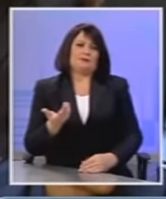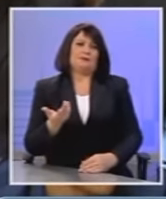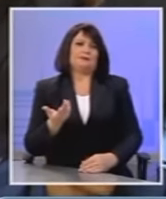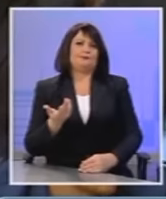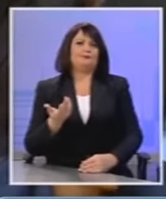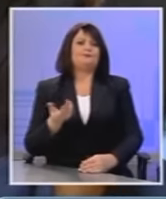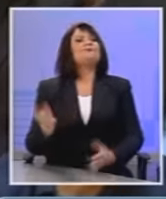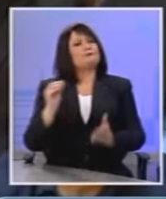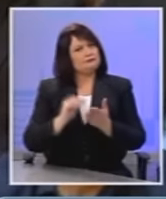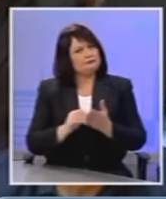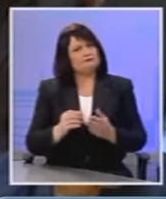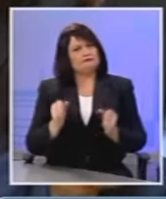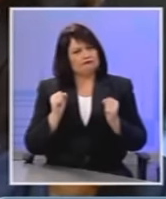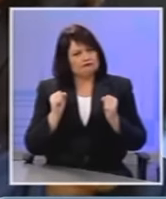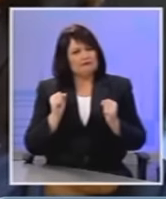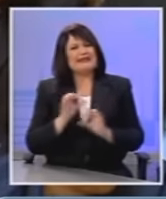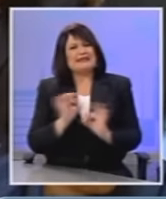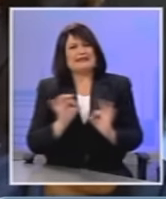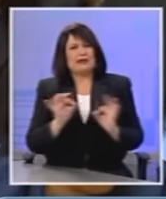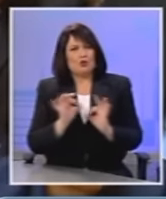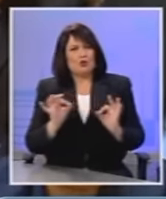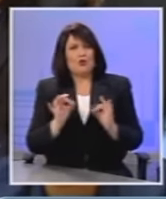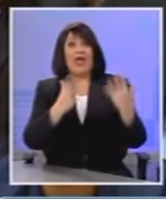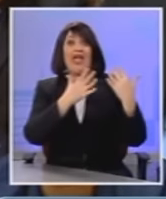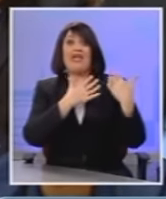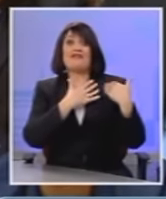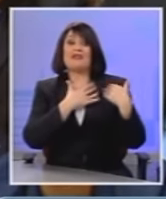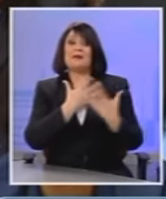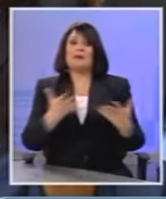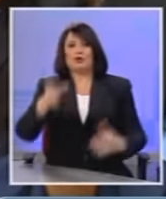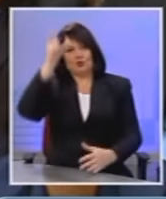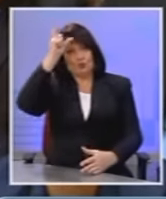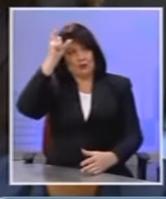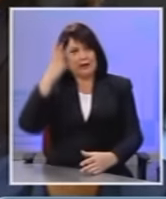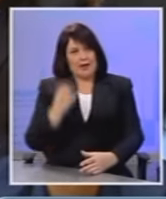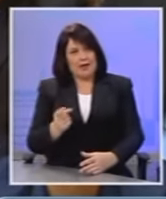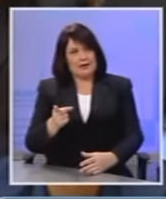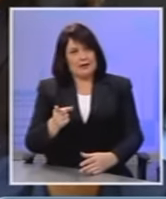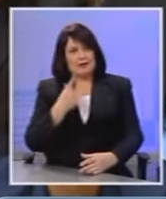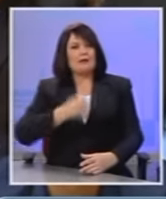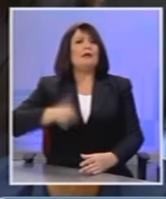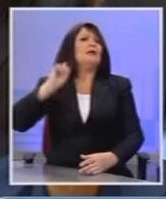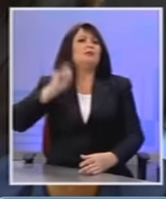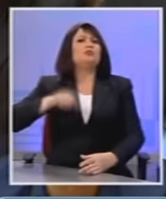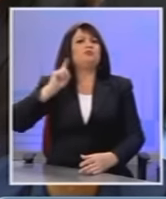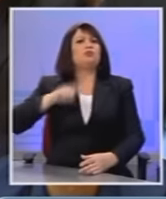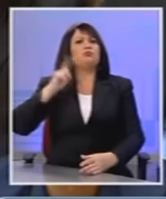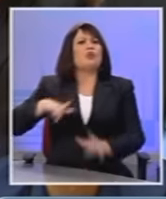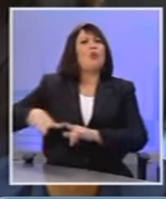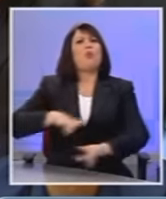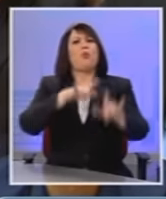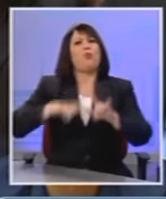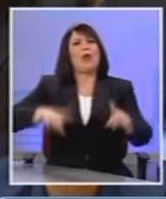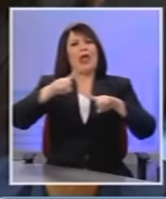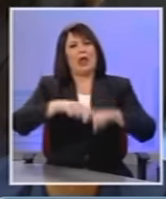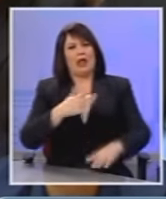και είναι επίσης δεδομένο ότι έχει μεγάλη ευθύνη η Τουρκία και για τις παραβιάσεις του εθνικού εναερίου χώρου